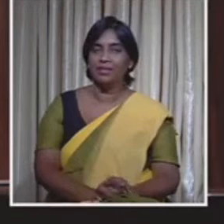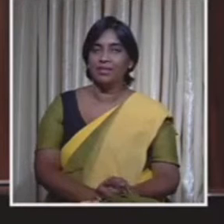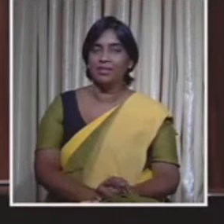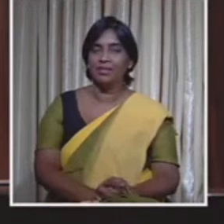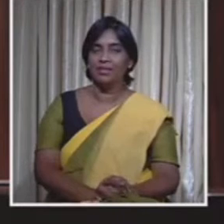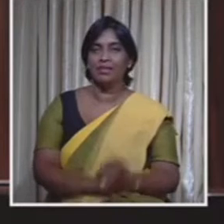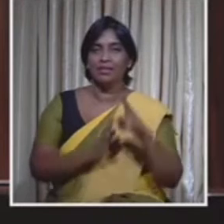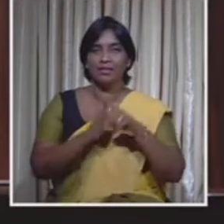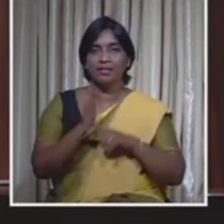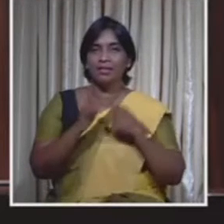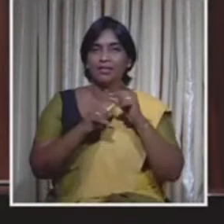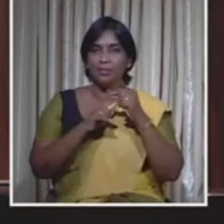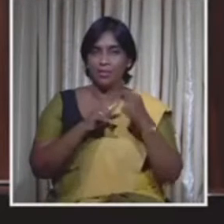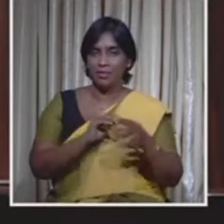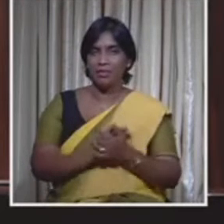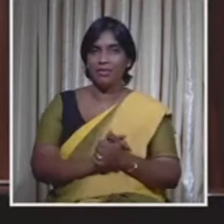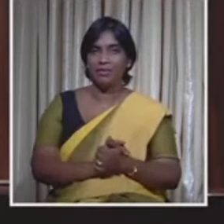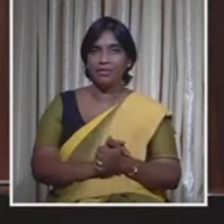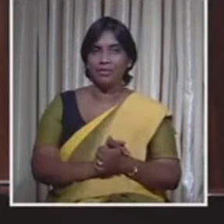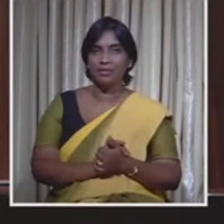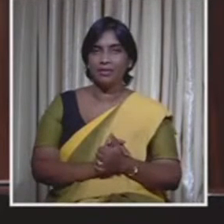ගරු ජොන්සන් බ්‍රාන්දමතුමා